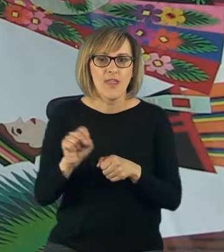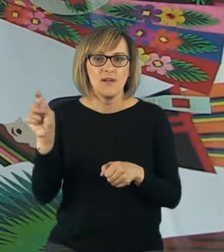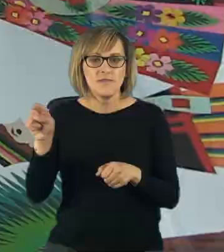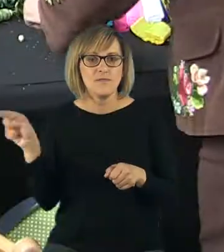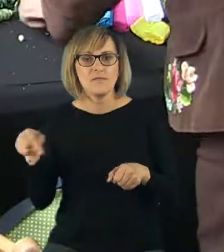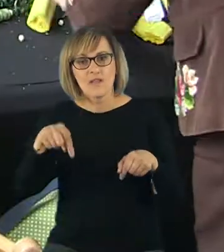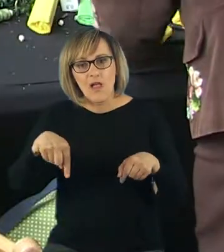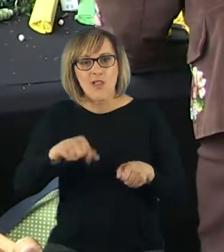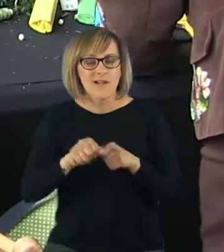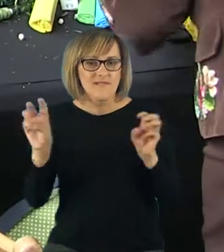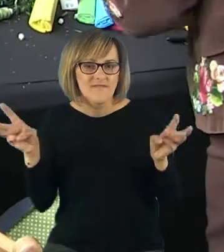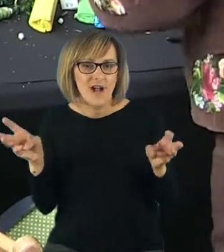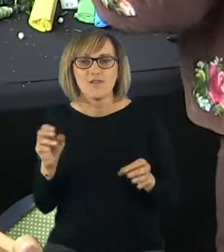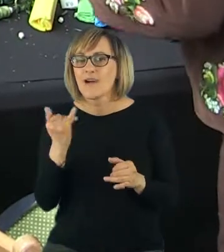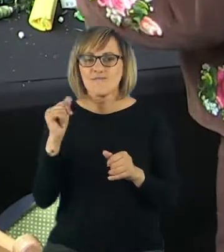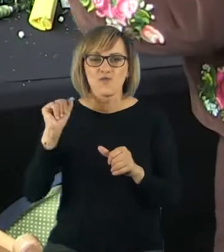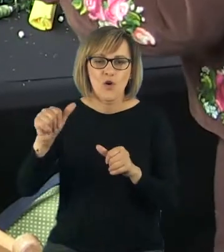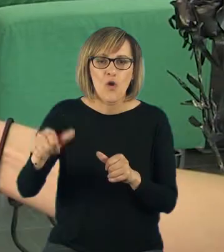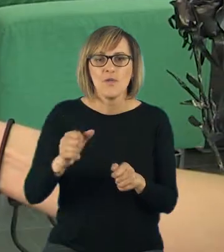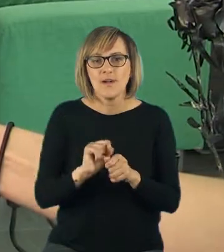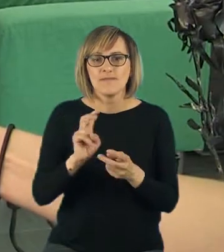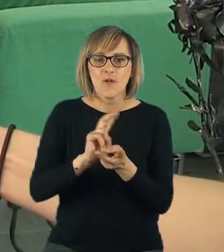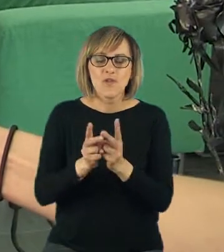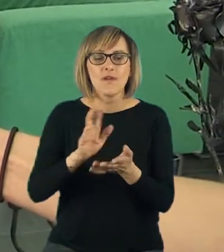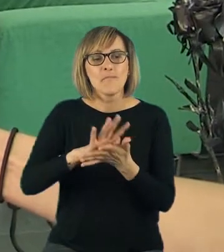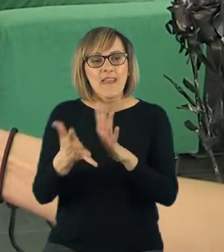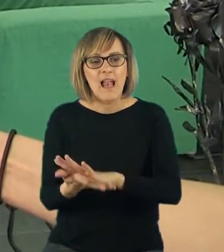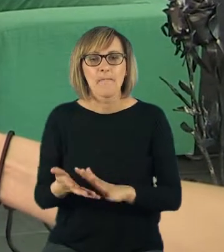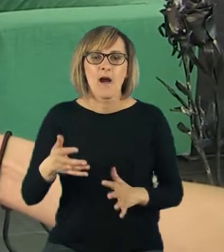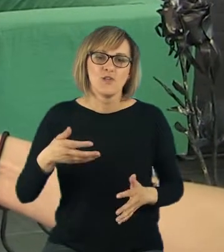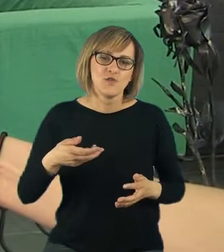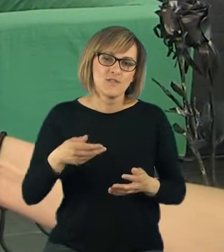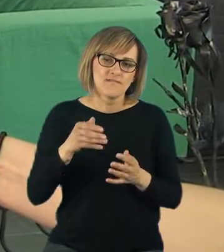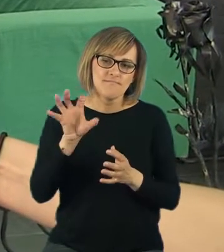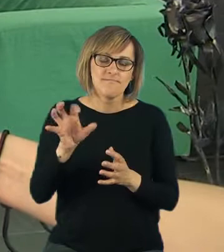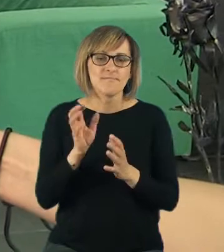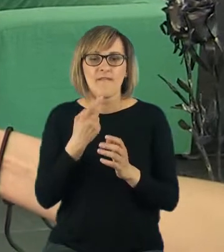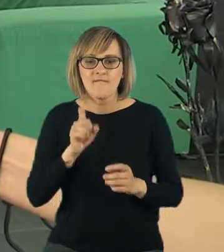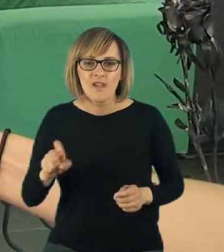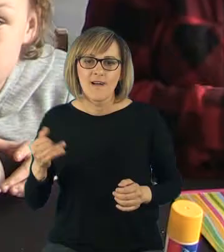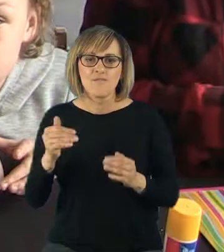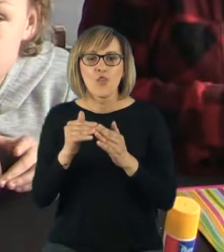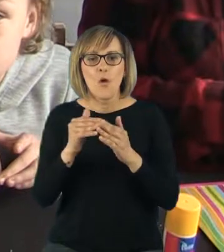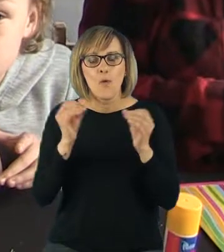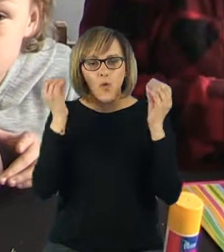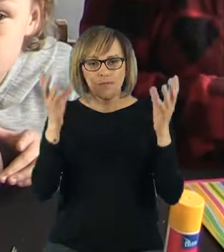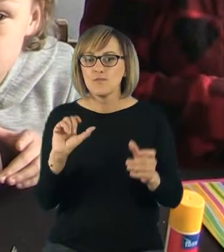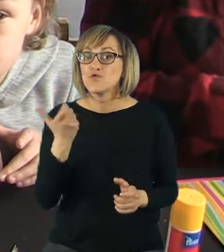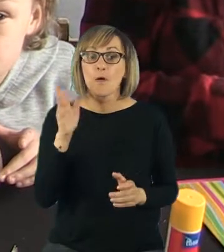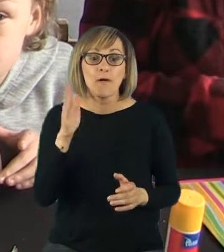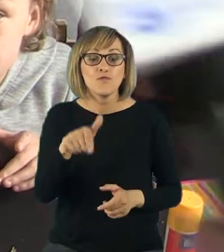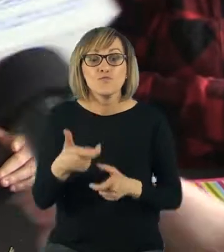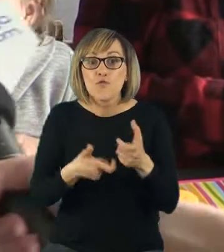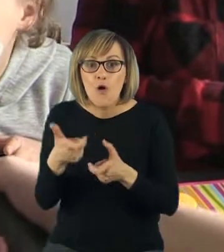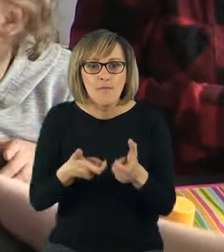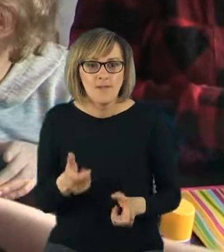mamy warsztaty. Jak co roku spotykamy się na kiermaszu wielkanocnym w Kutowskim Domu Kultury. Co będziemy tutaj